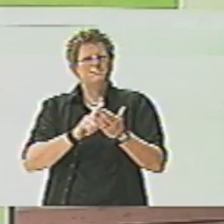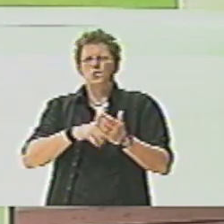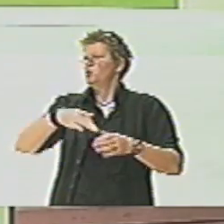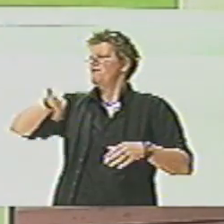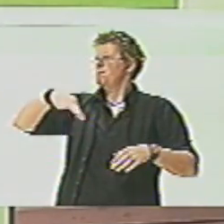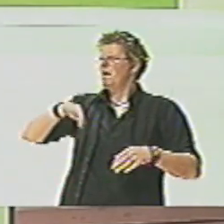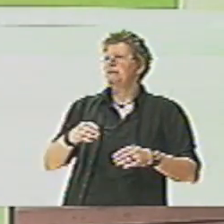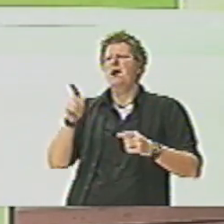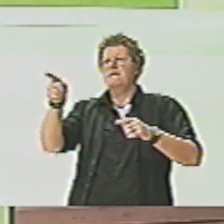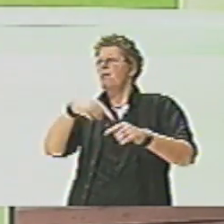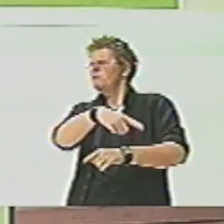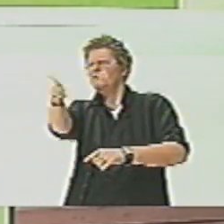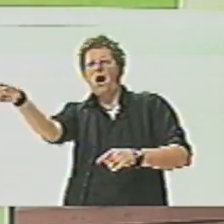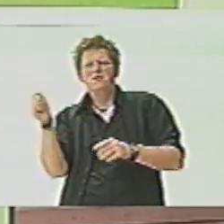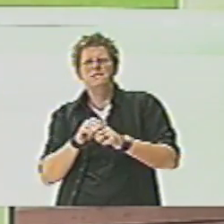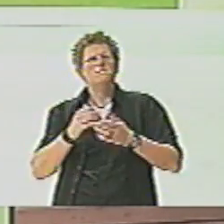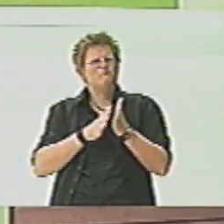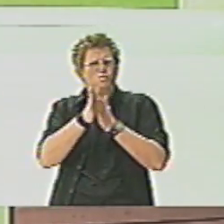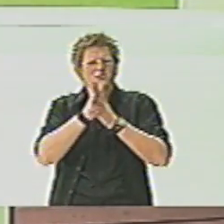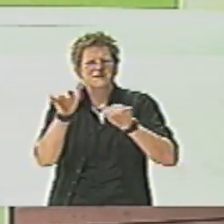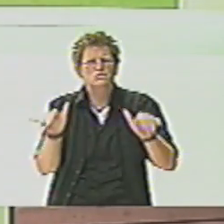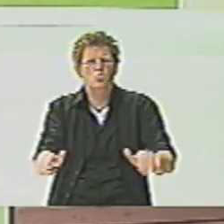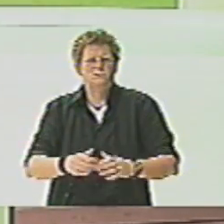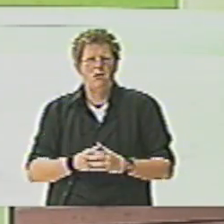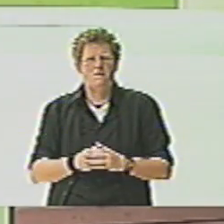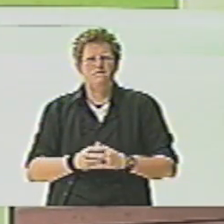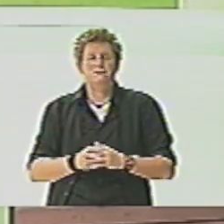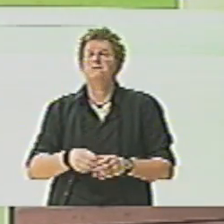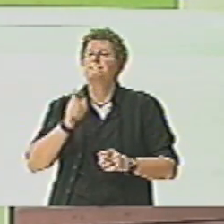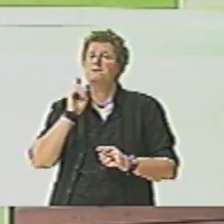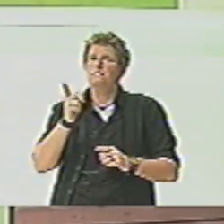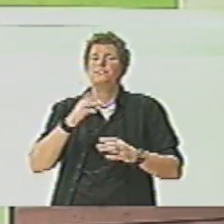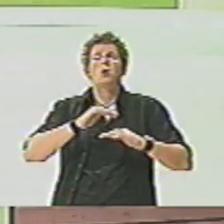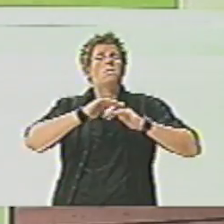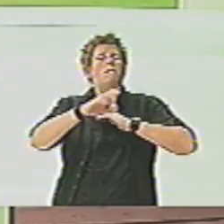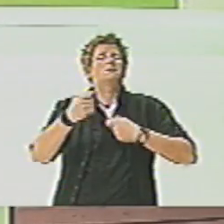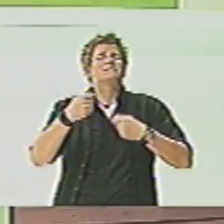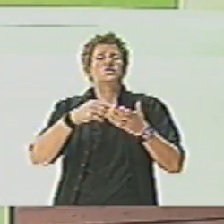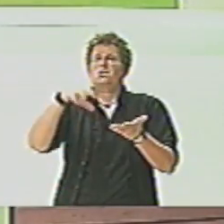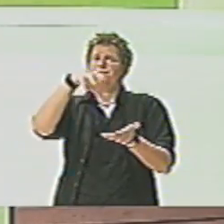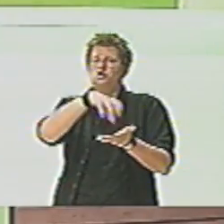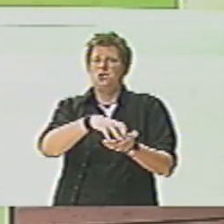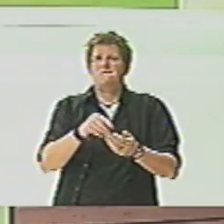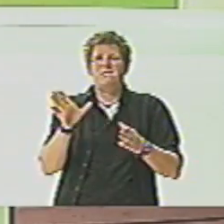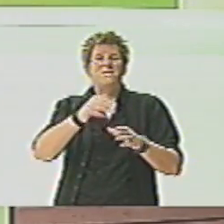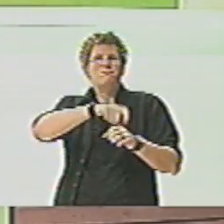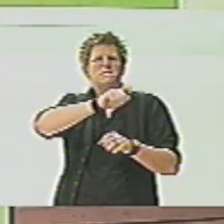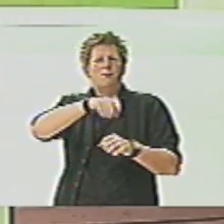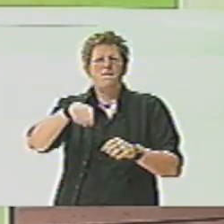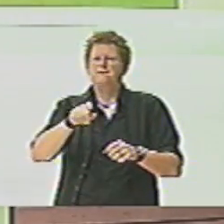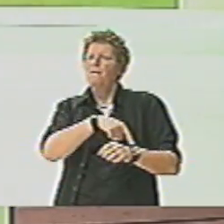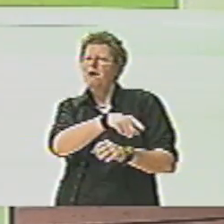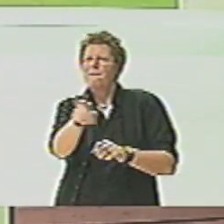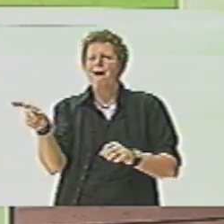euch. Er konnte nur gelingen mit Mitarbeiterinnen und Mitarbeitern in der Landesgeschäftsstelle. Ihr habt sie gerade zu Recht hier